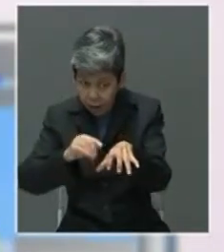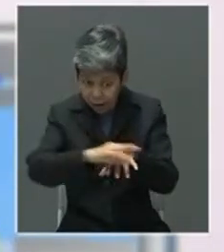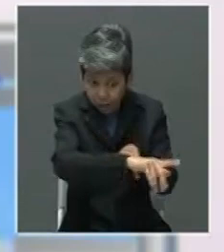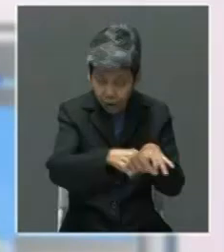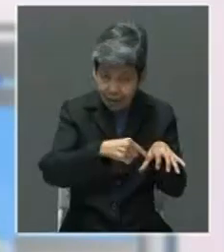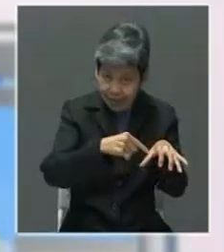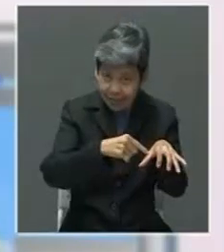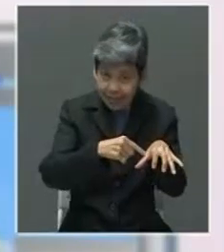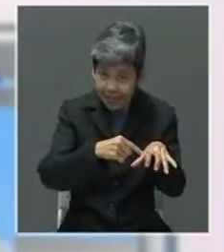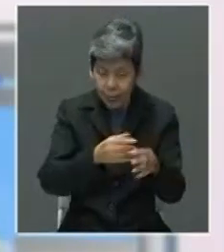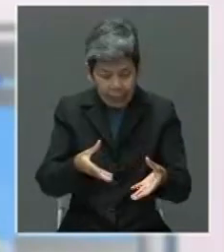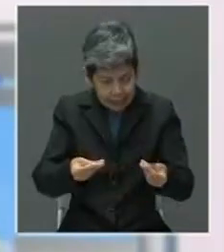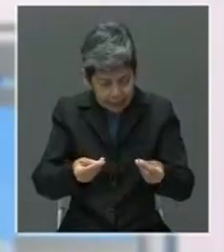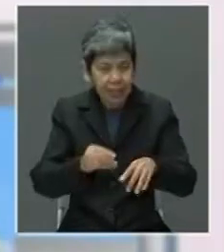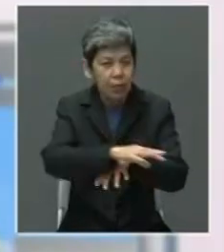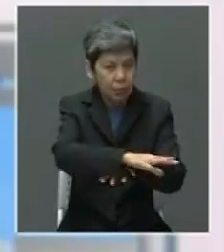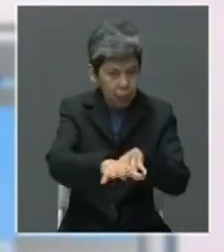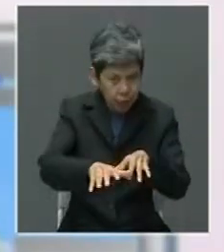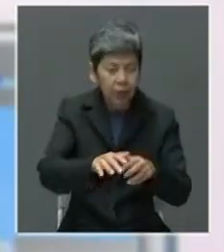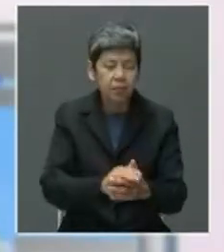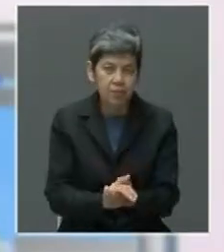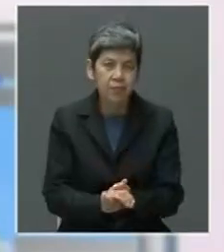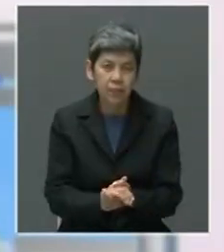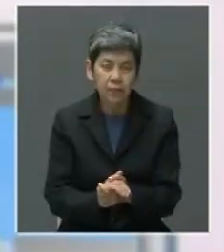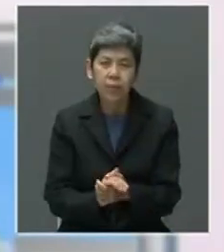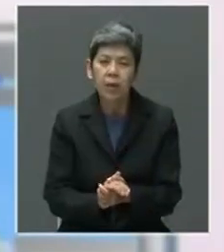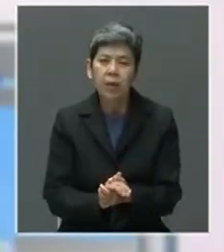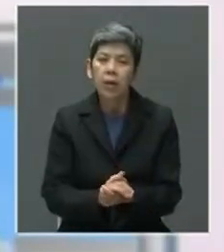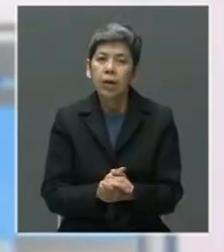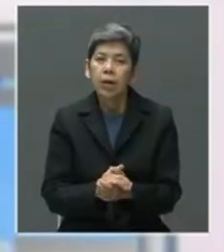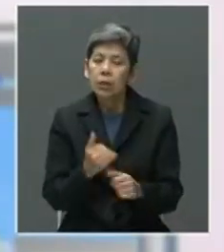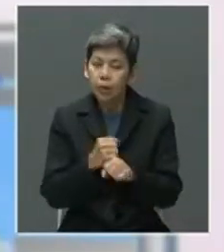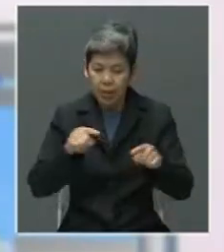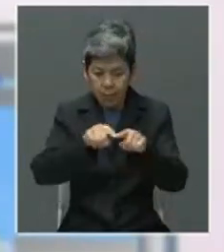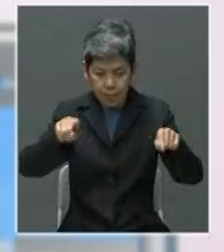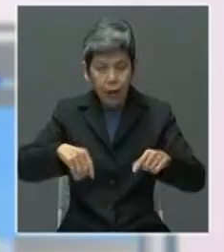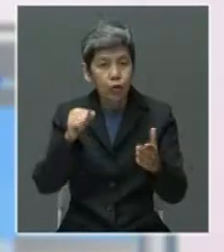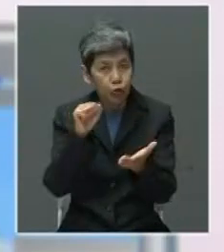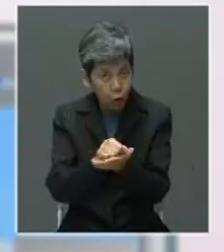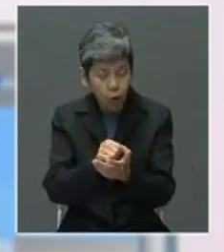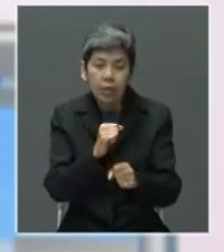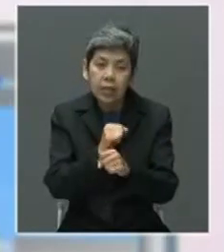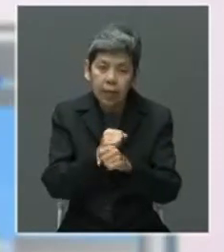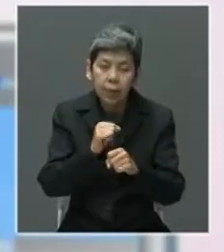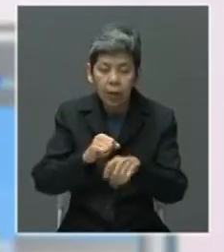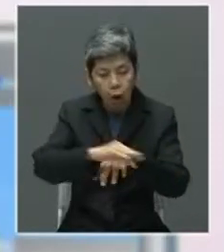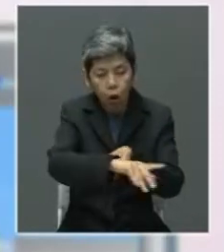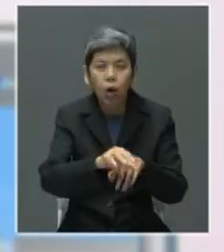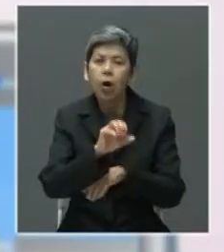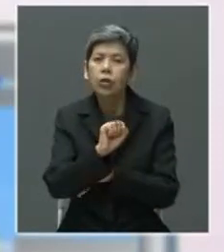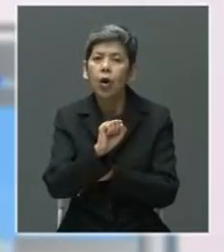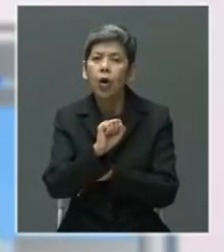ที่มีหลักฐานการครอบครองที่ดินที่ปิดปัดต่อไปเหยียบย่ำใบจองที่ได้ทำประโยชน์แล้วคือสอคอหนึ่งเนี่ย